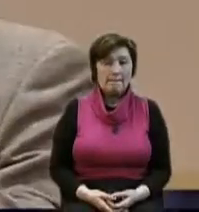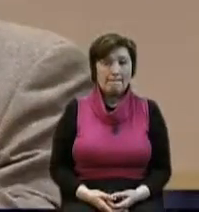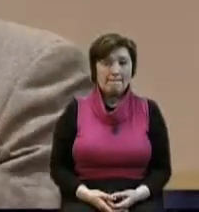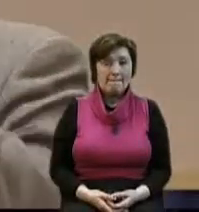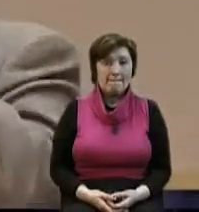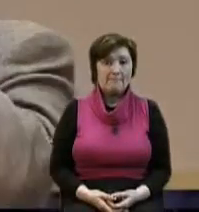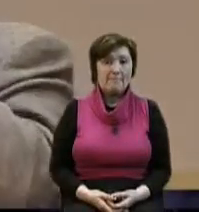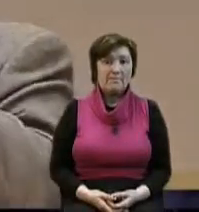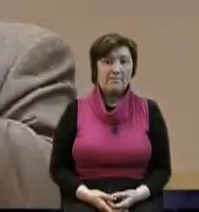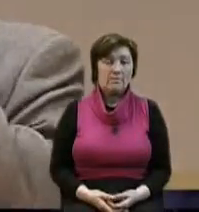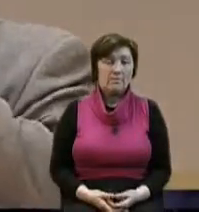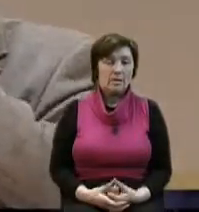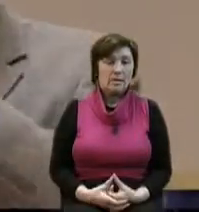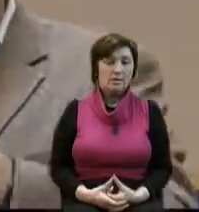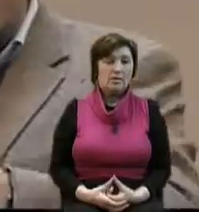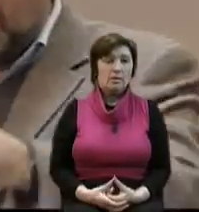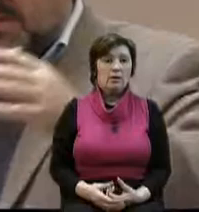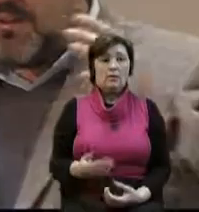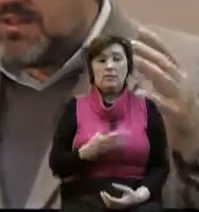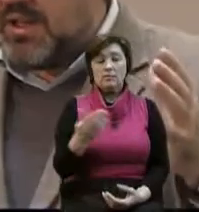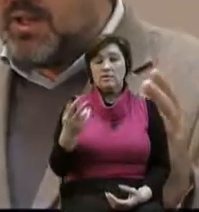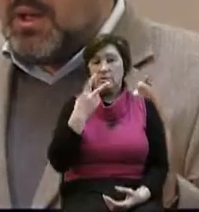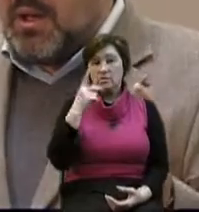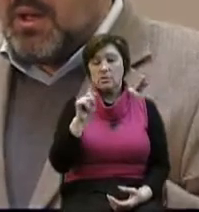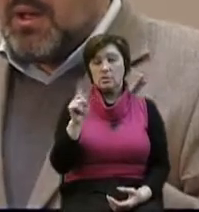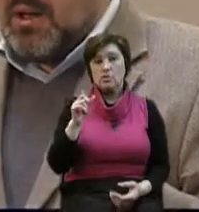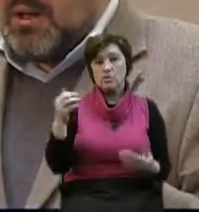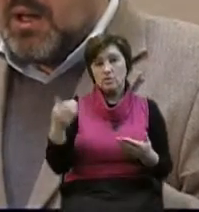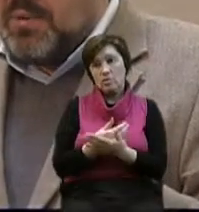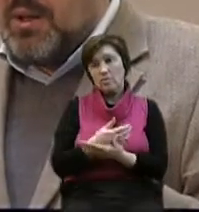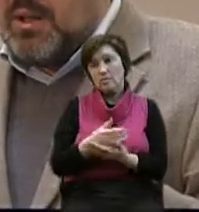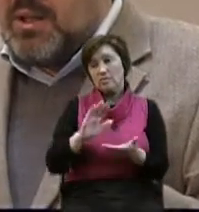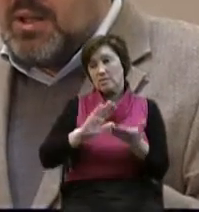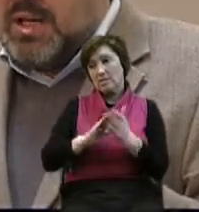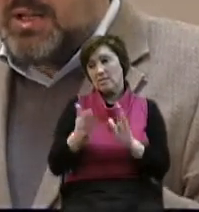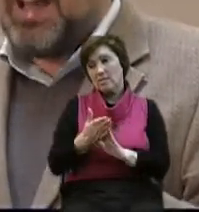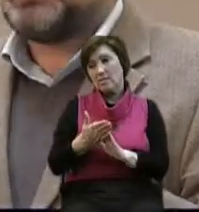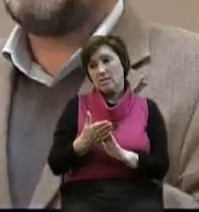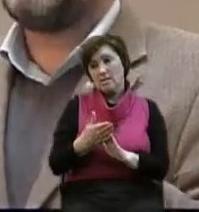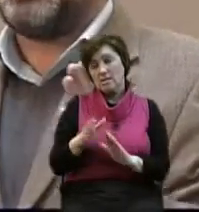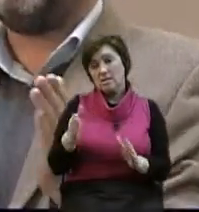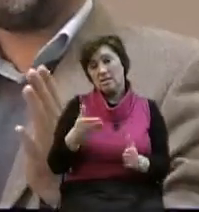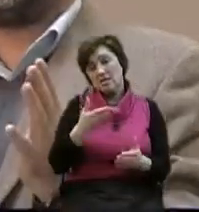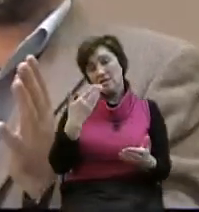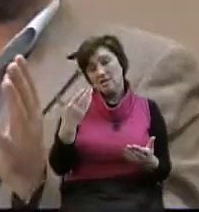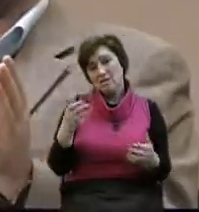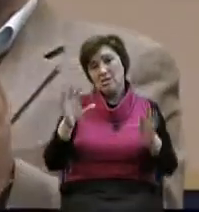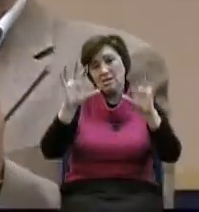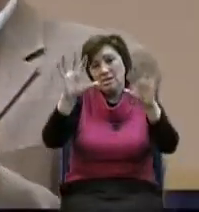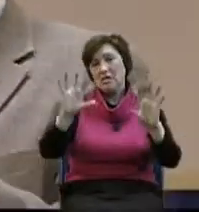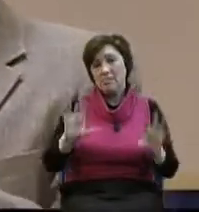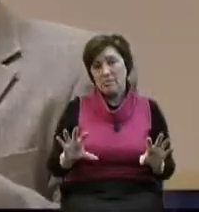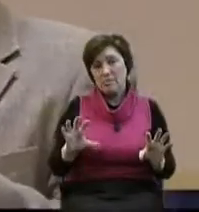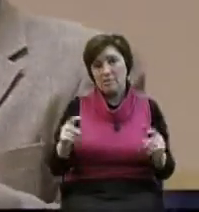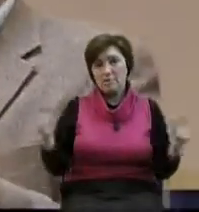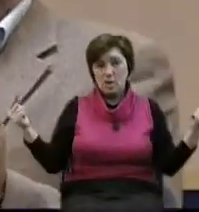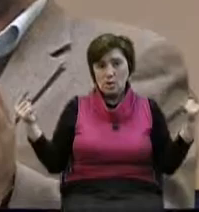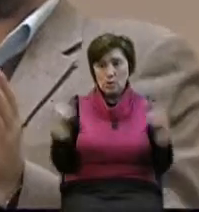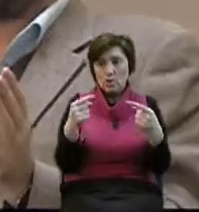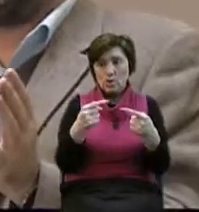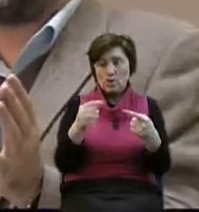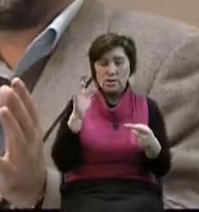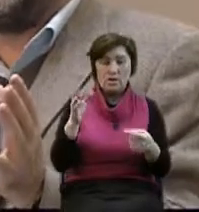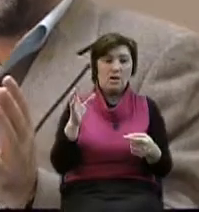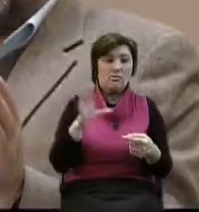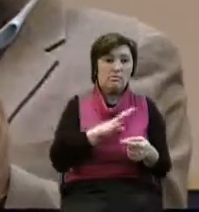о субботе. То есть, по сути, мы видим, что в Новом Завете как бы нет этой заповеди, так как это было в Ветхом